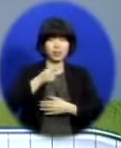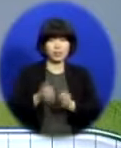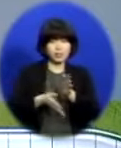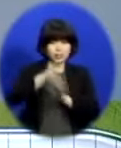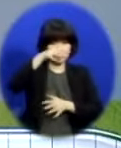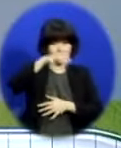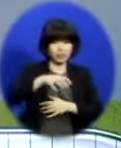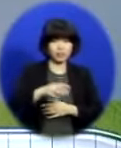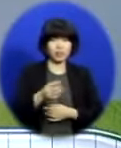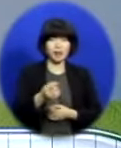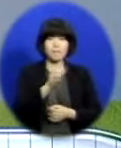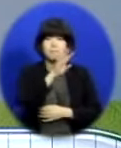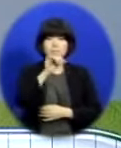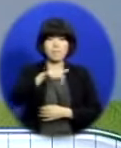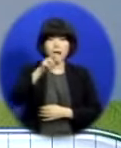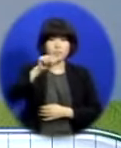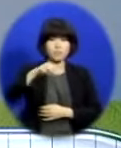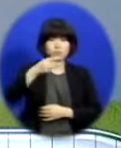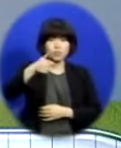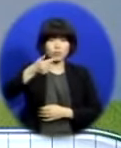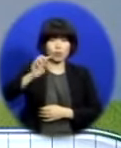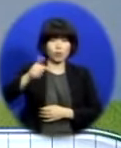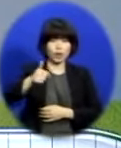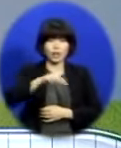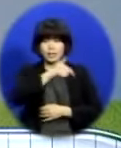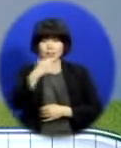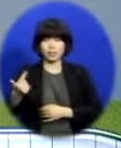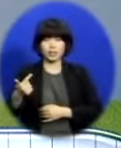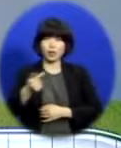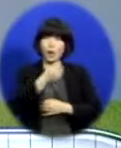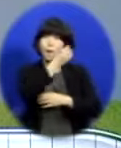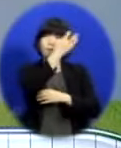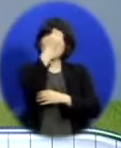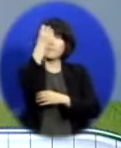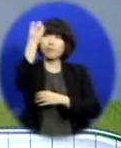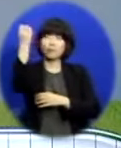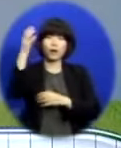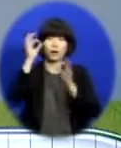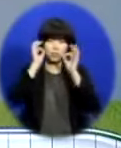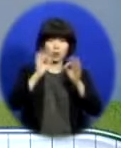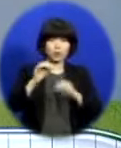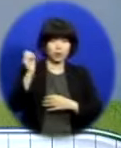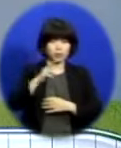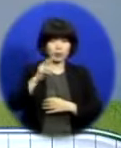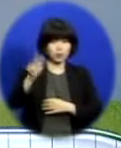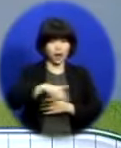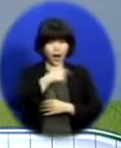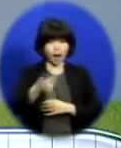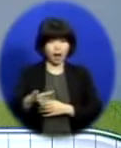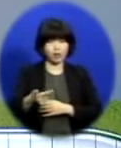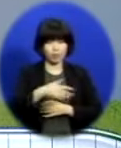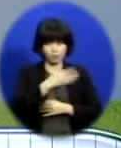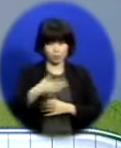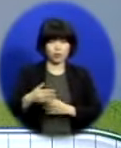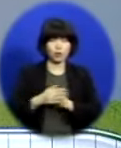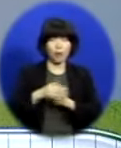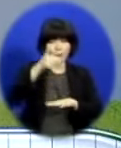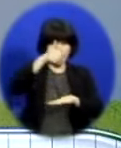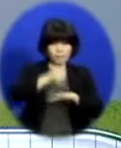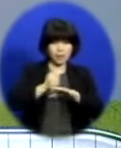박물관 그리고 저녁에는 보석 같은 밤하늘의 별들을 보면서 또 하루를 보내고 마지막